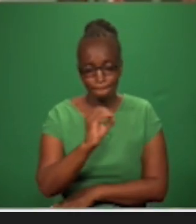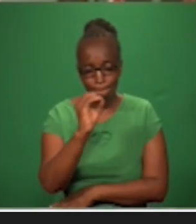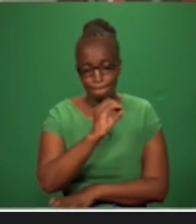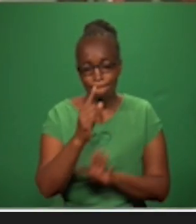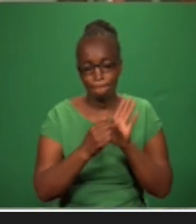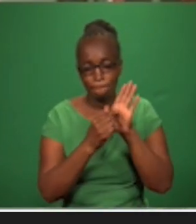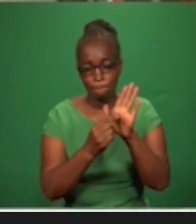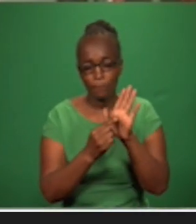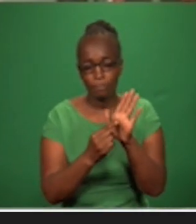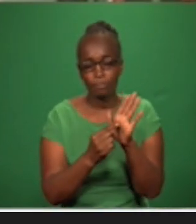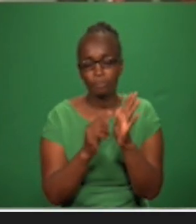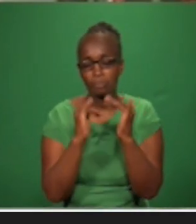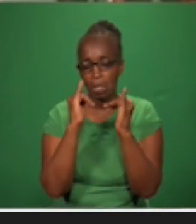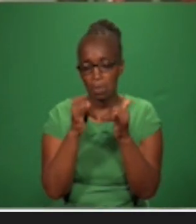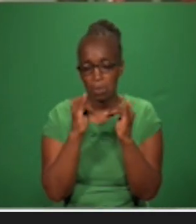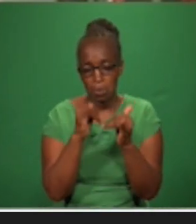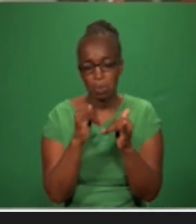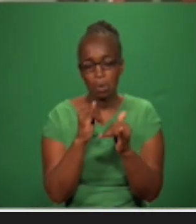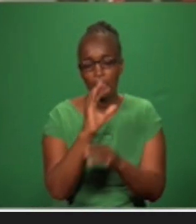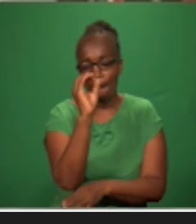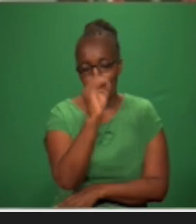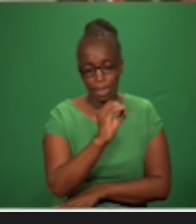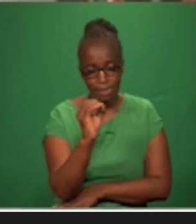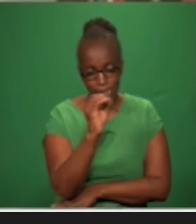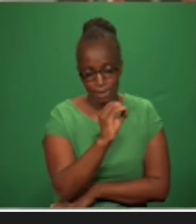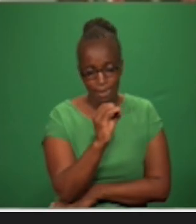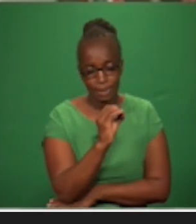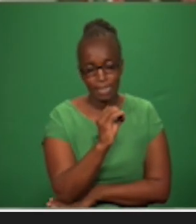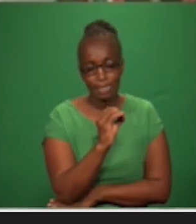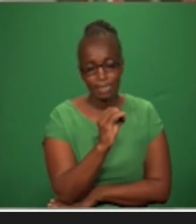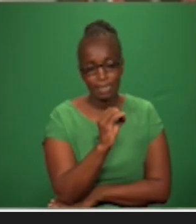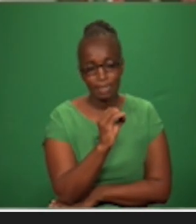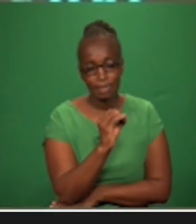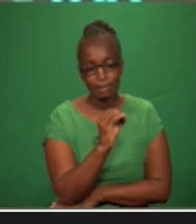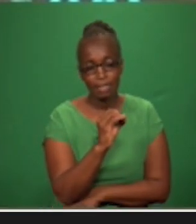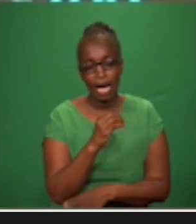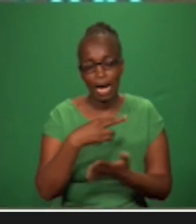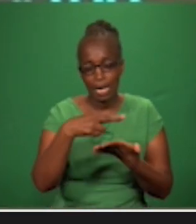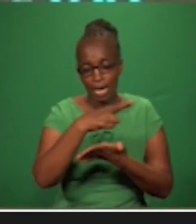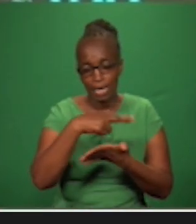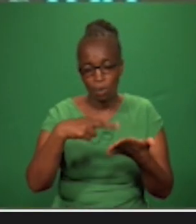nchini. Takwimu zikionyesha kuwa takriban visa vipya